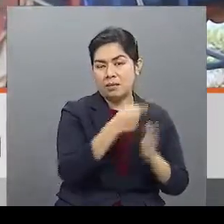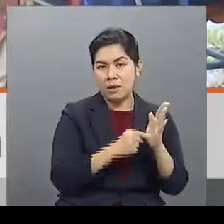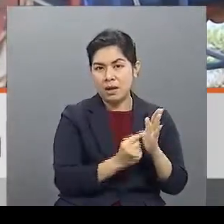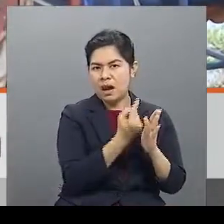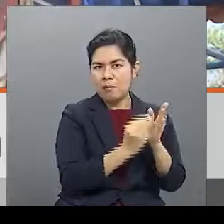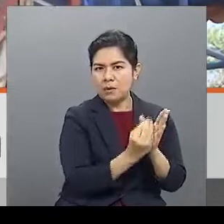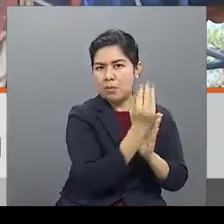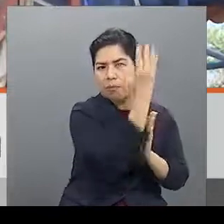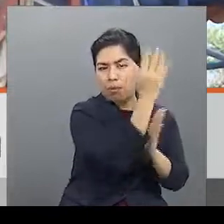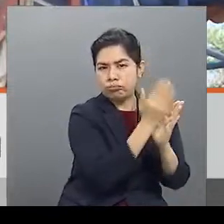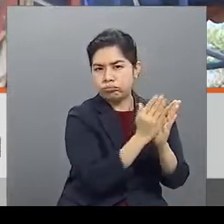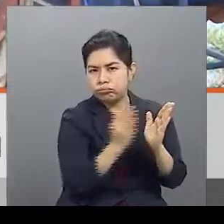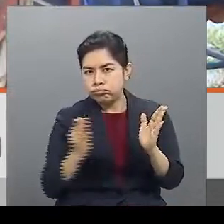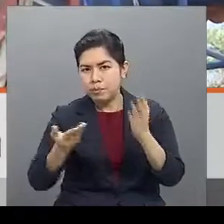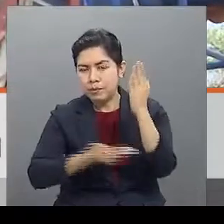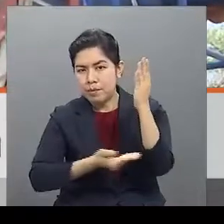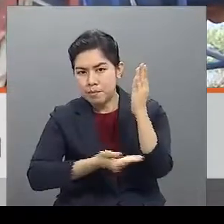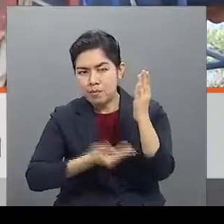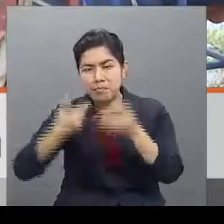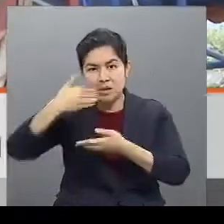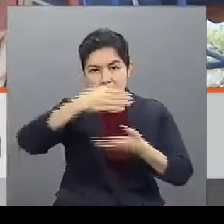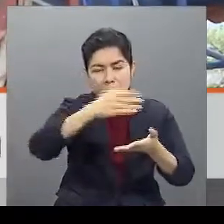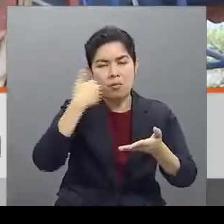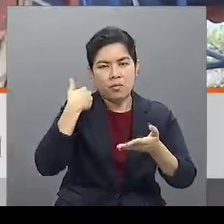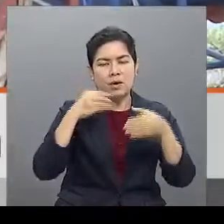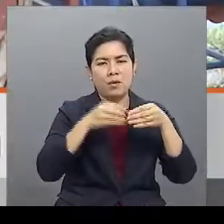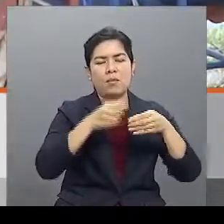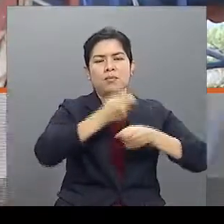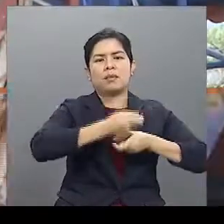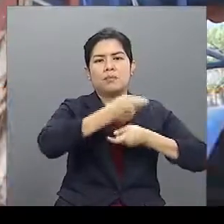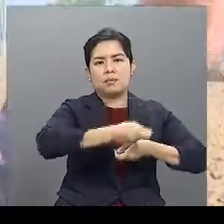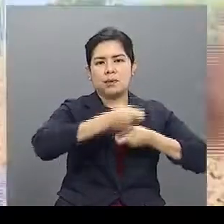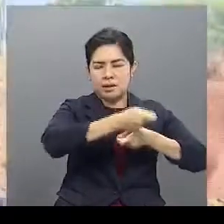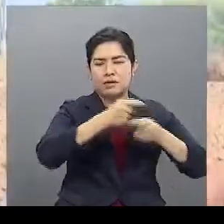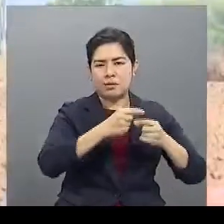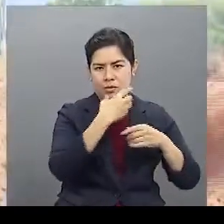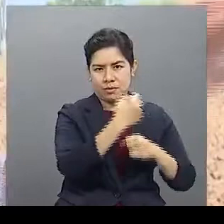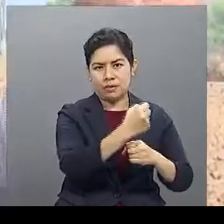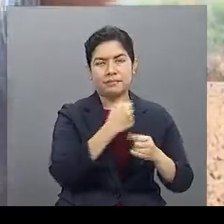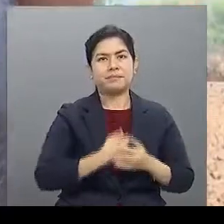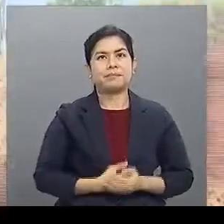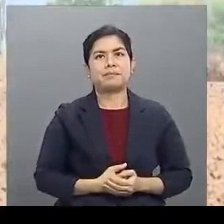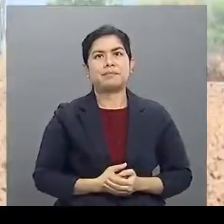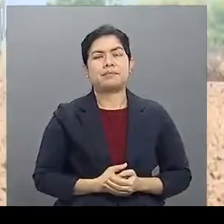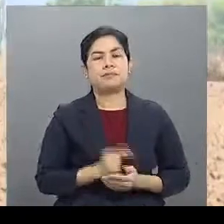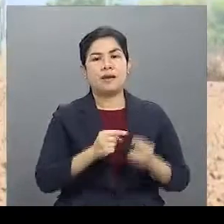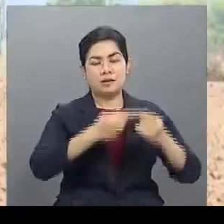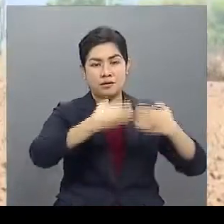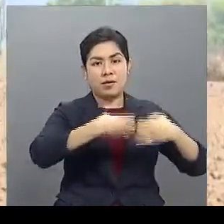ก็ทำให้เกษตรกรสนใจมาปลูกอ้อยเพิ่มขึ้นค่ะ โรงงานเม็ดผลนี่แหละเพิ่นมาส่งเส